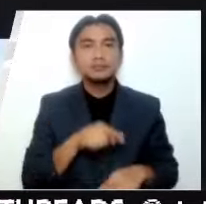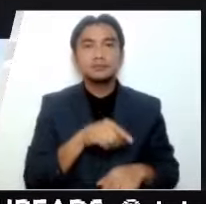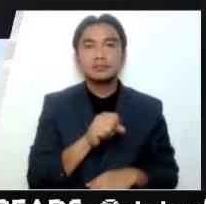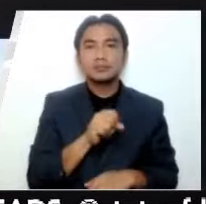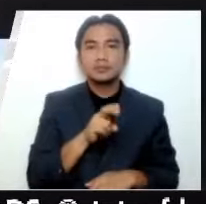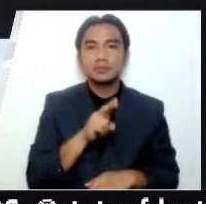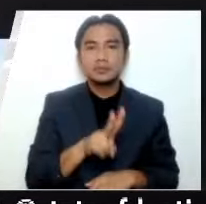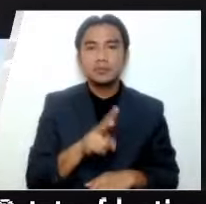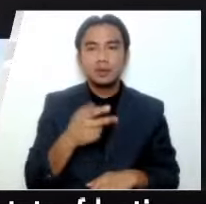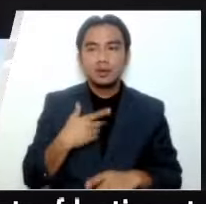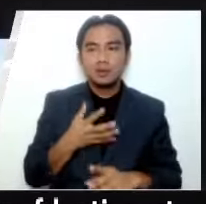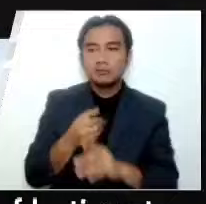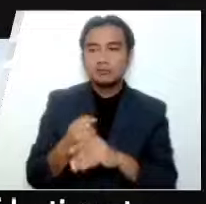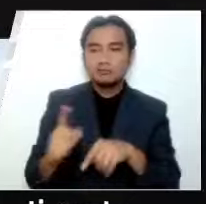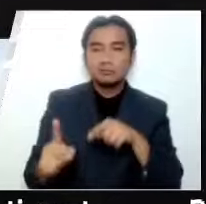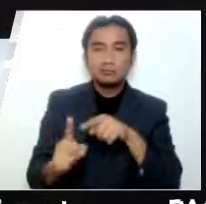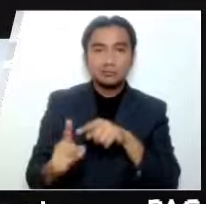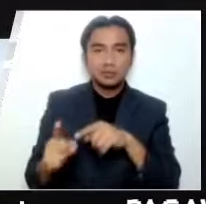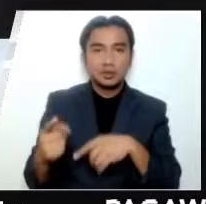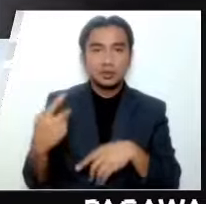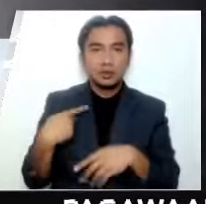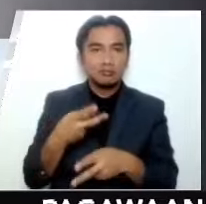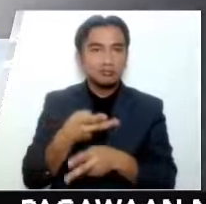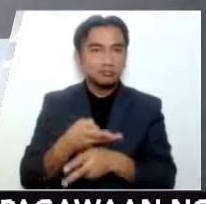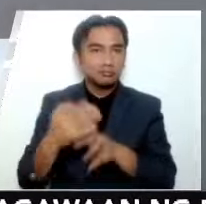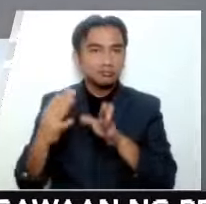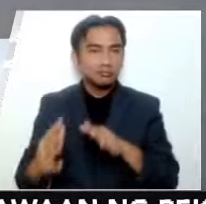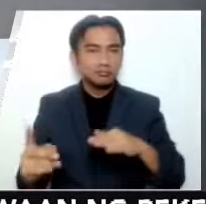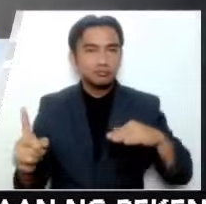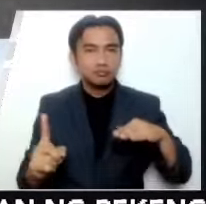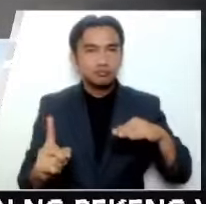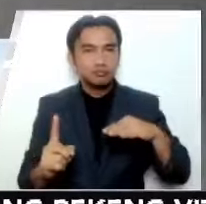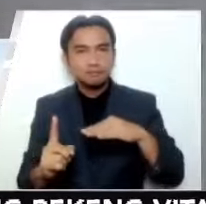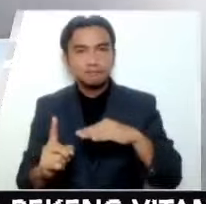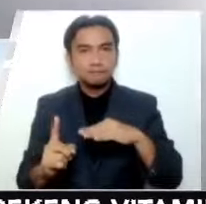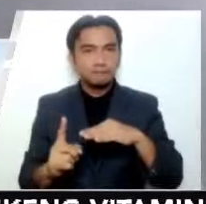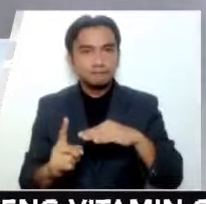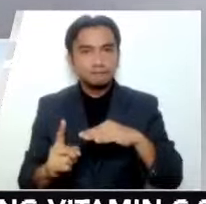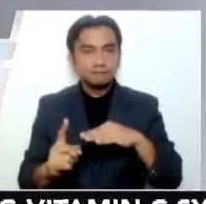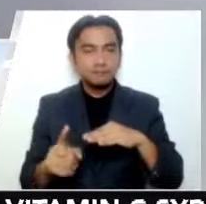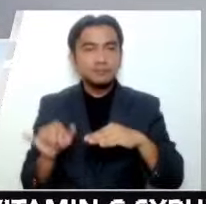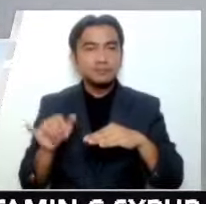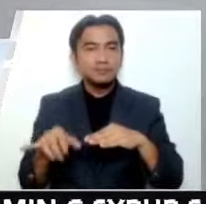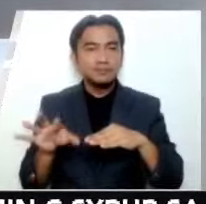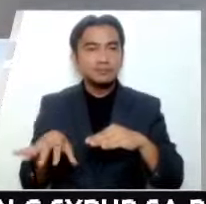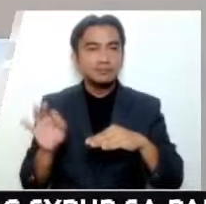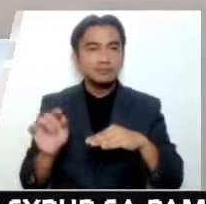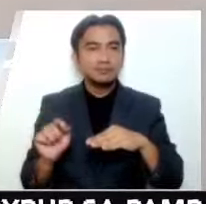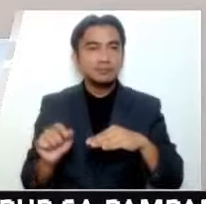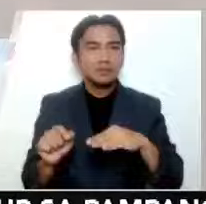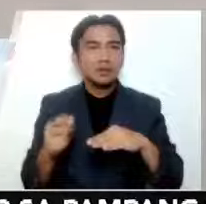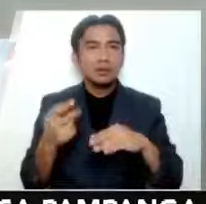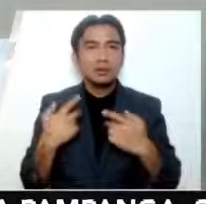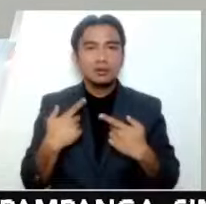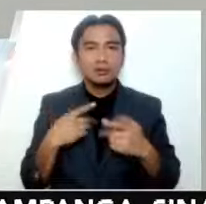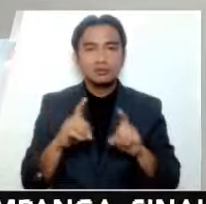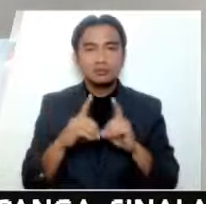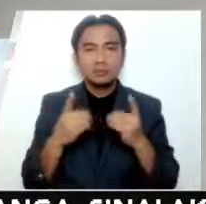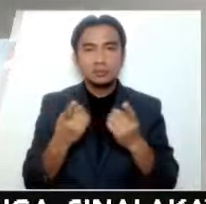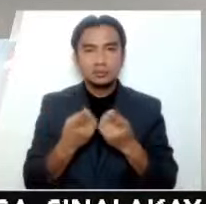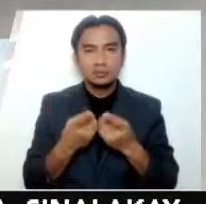ng sumang enforcer ng special action and intelligence committee o sait ng Department of